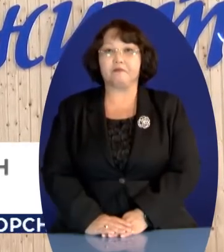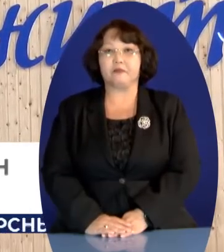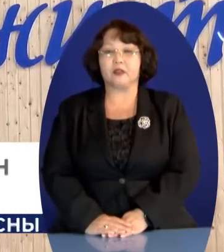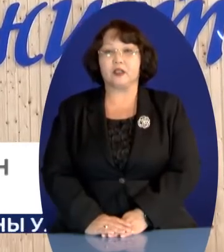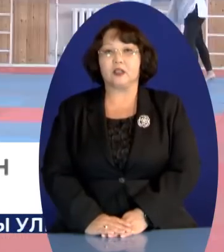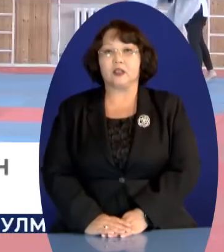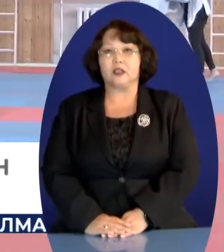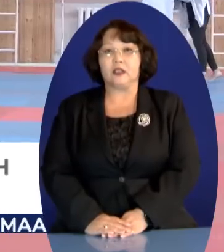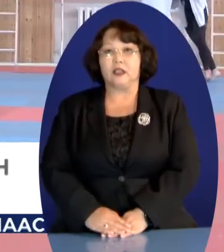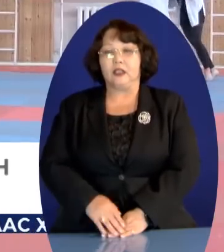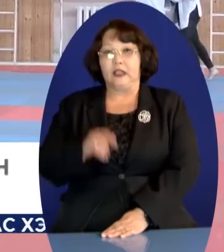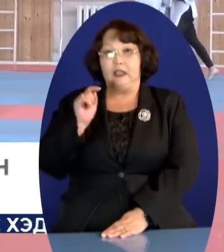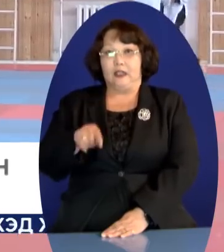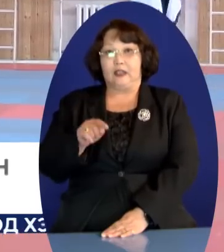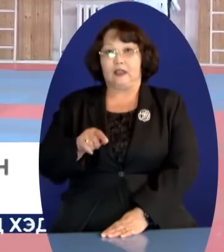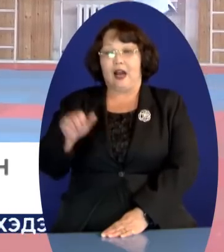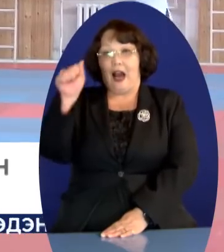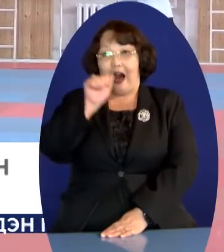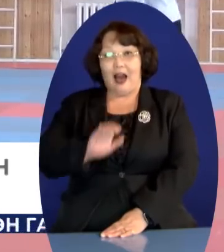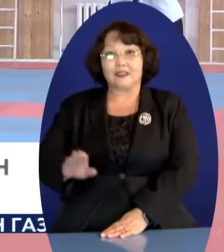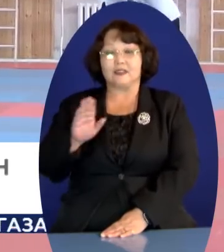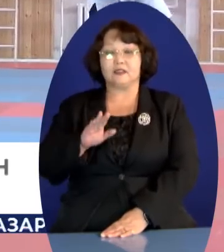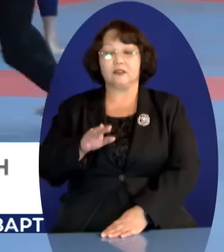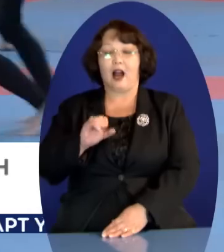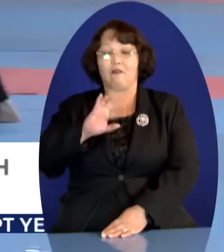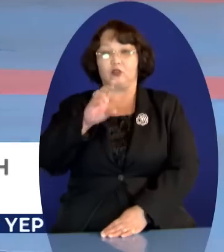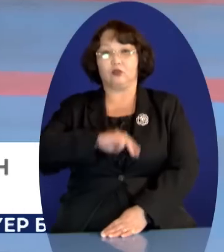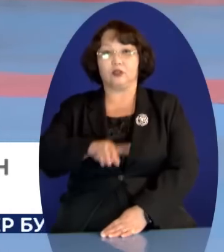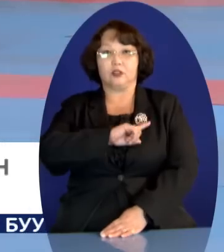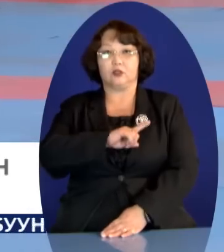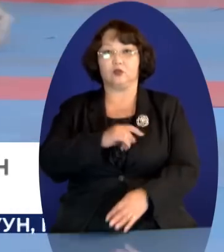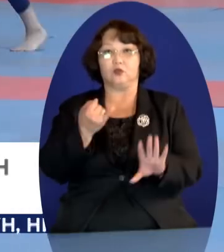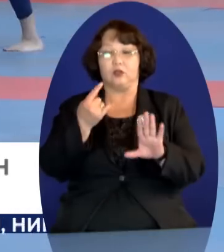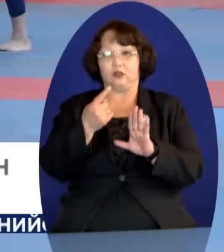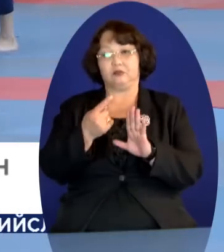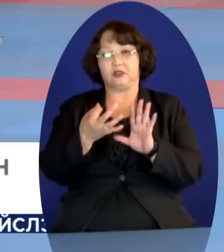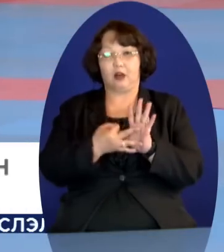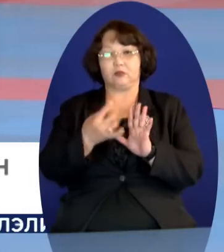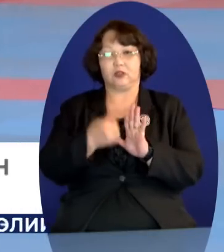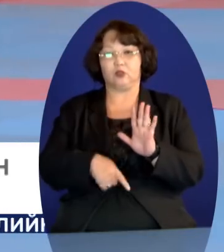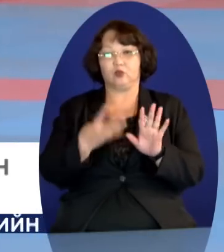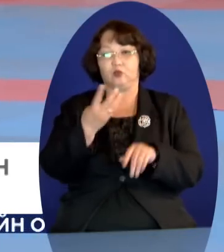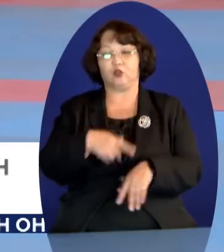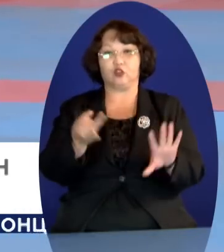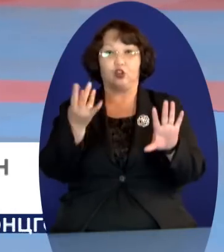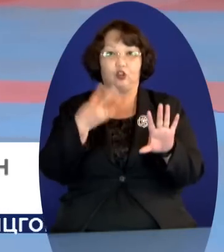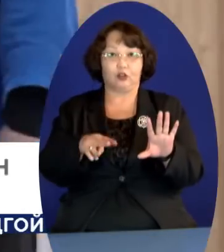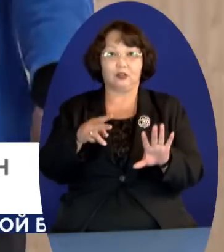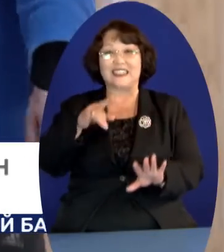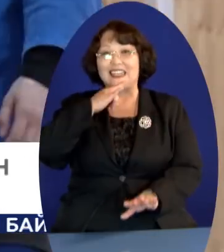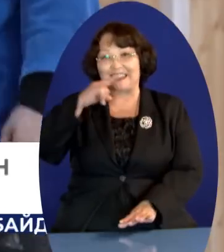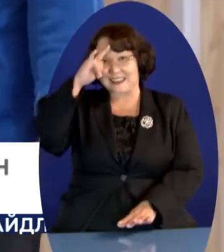Жудохын 2022 оны насан туршилтын Аз ТВ аварга шалгаруулах тэмцээн 8-р сарын 4-наас 7-ны өдрүүдэд Казахстан улсын Нур-Султан хотод болно.